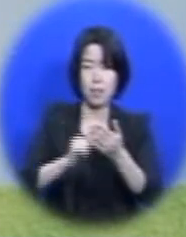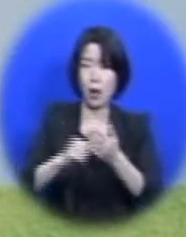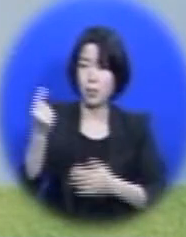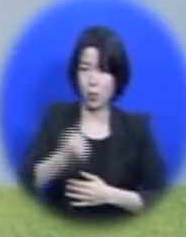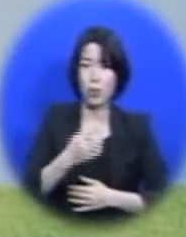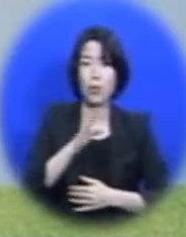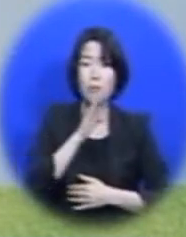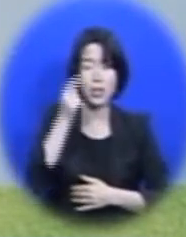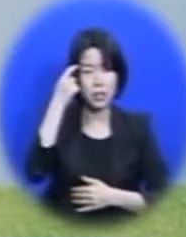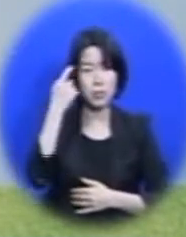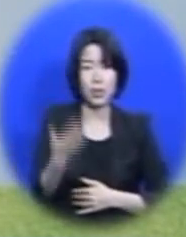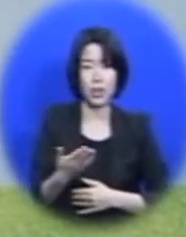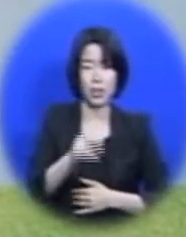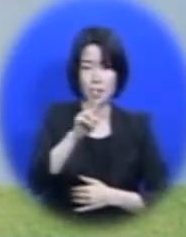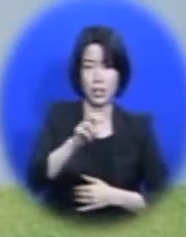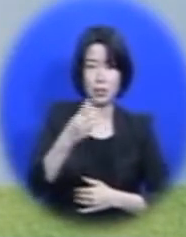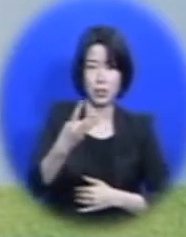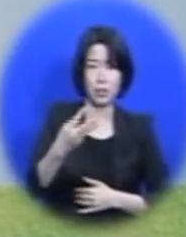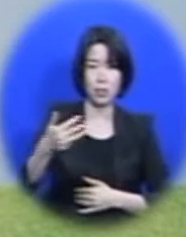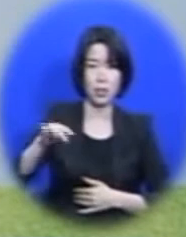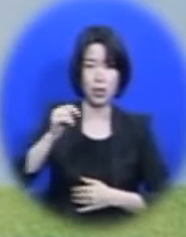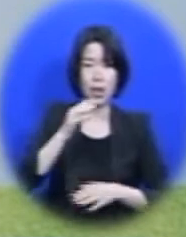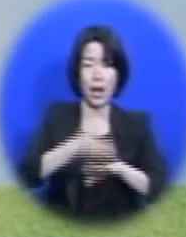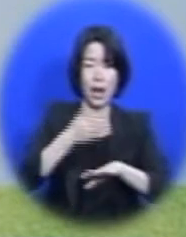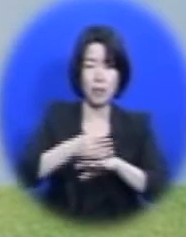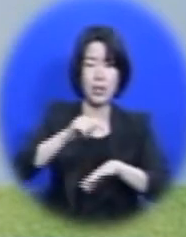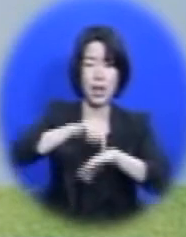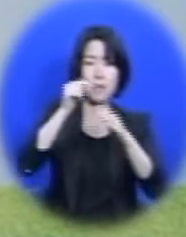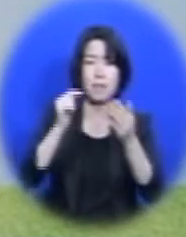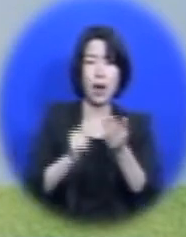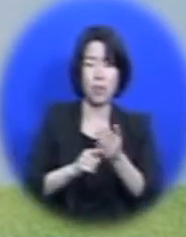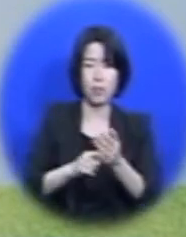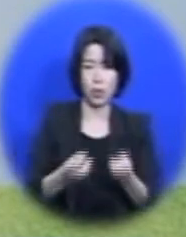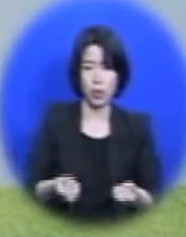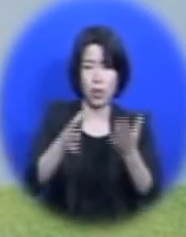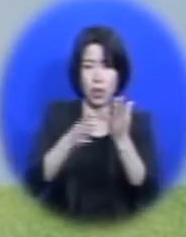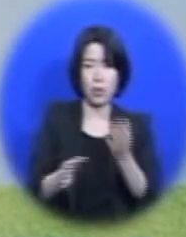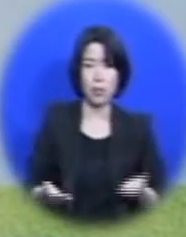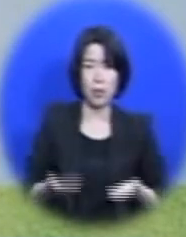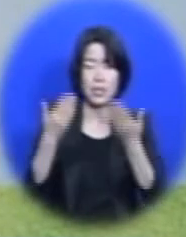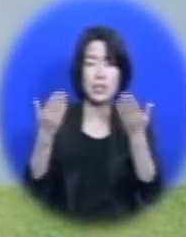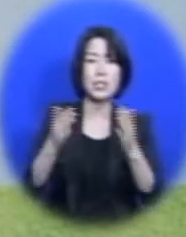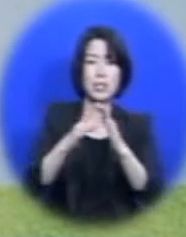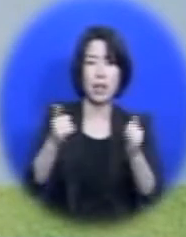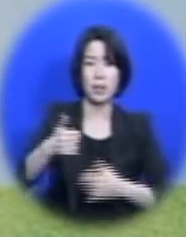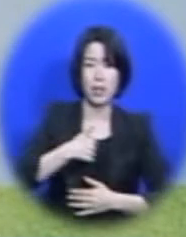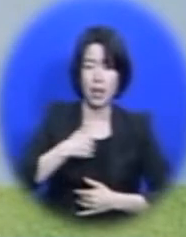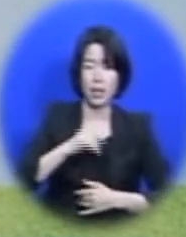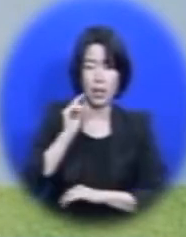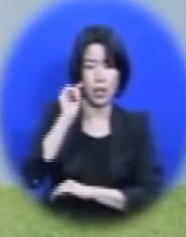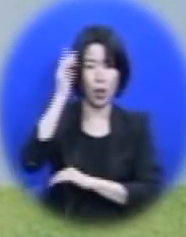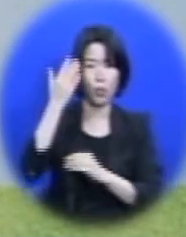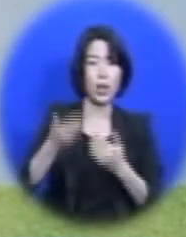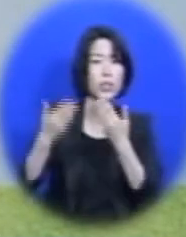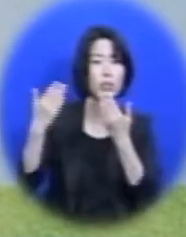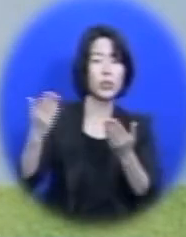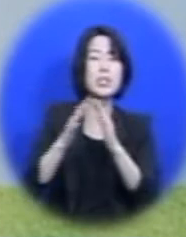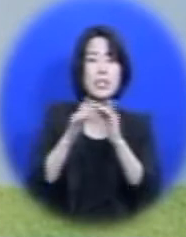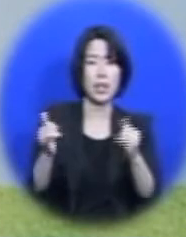거예요. 23절에 보니까 감사하는 마음으로 제물을 바치는 사람이 나에게 영광을 돌리는